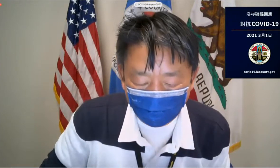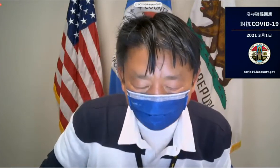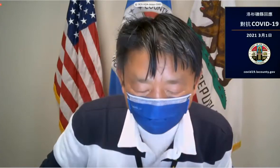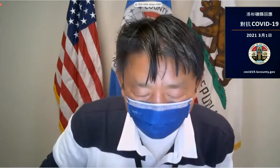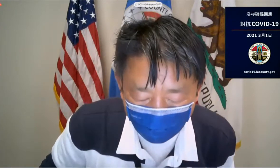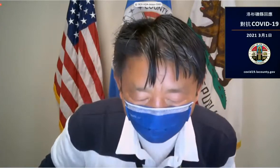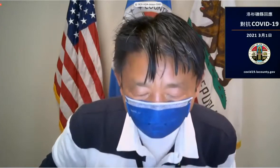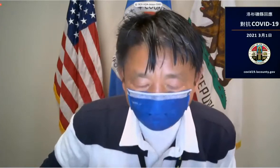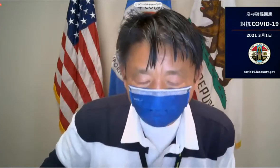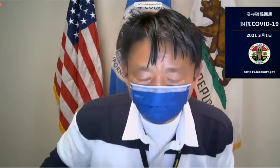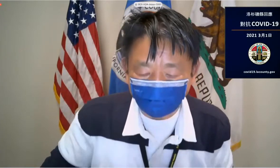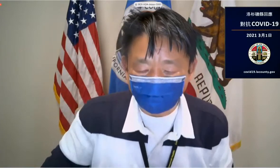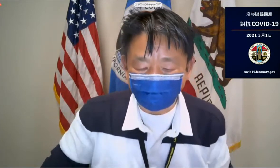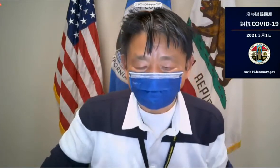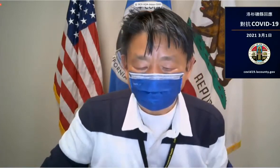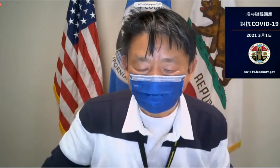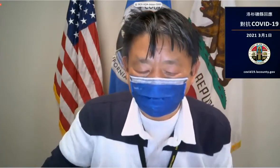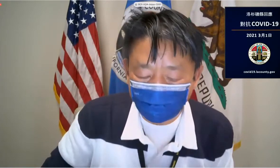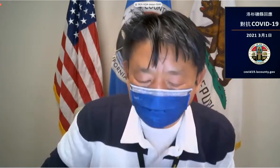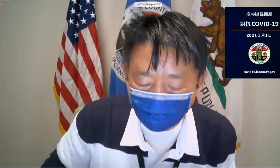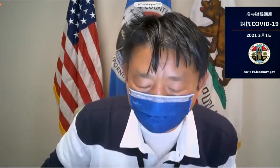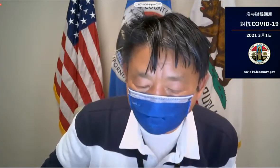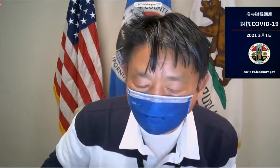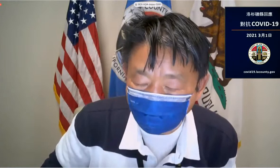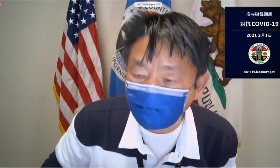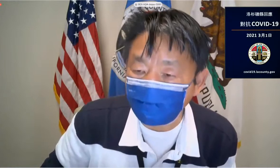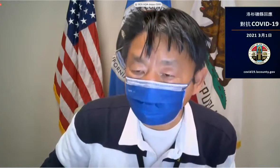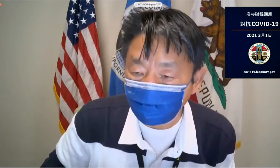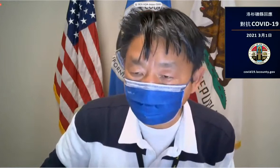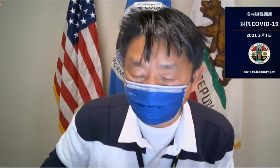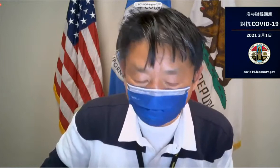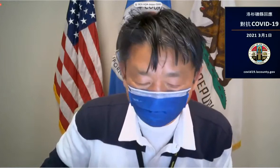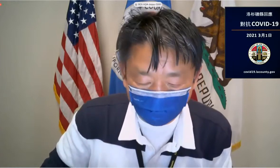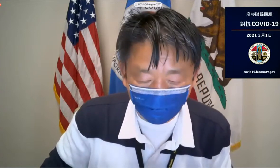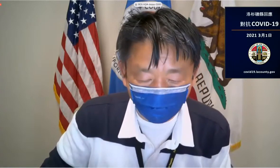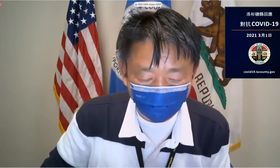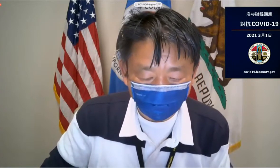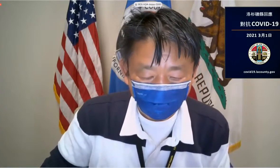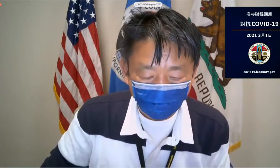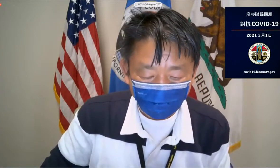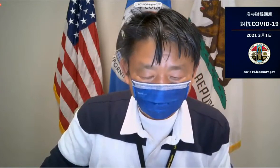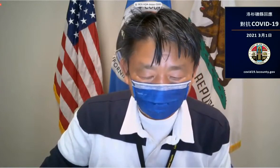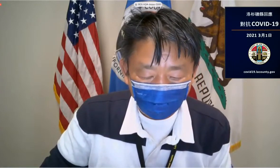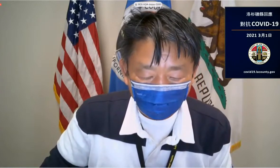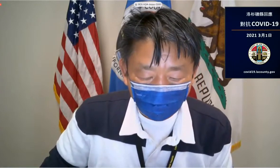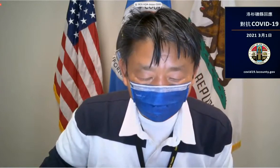中756个仍在调查中，4161个已结束调查。